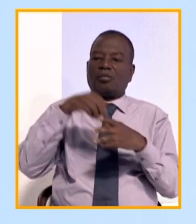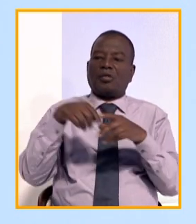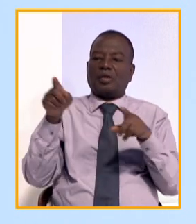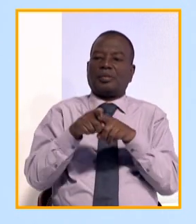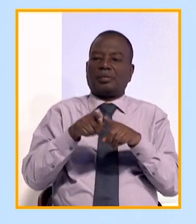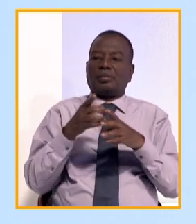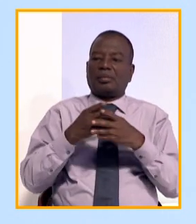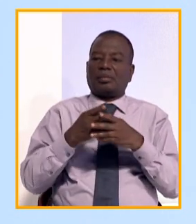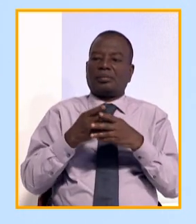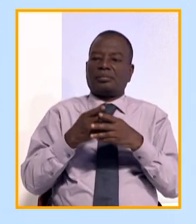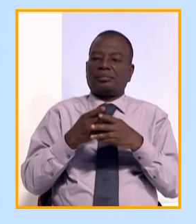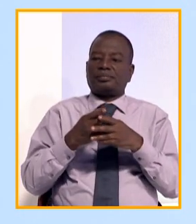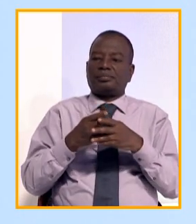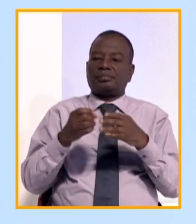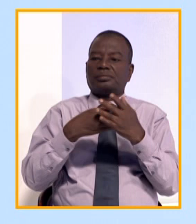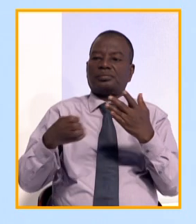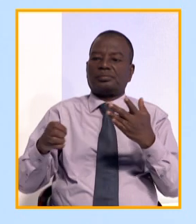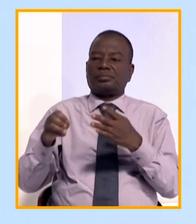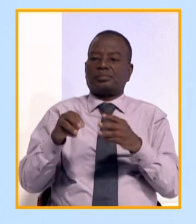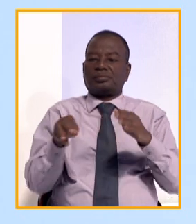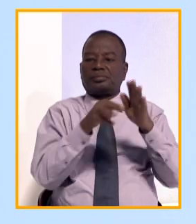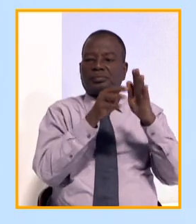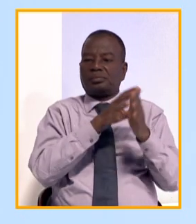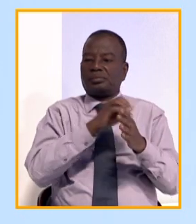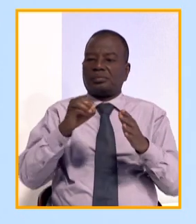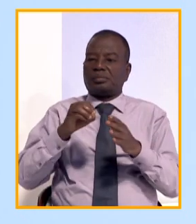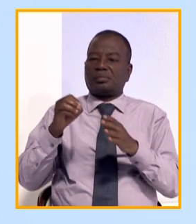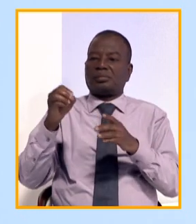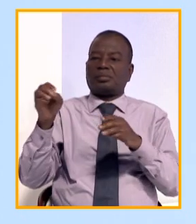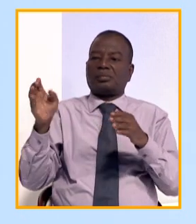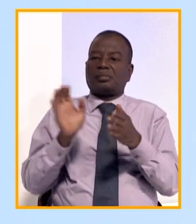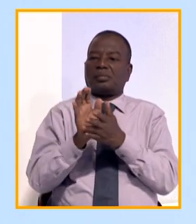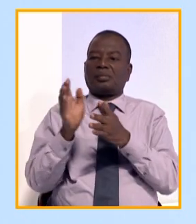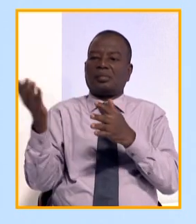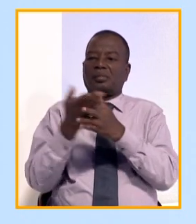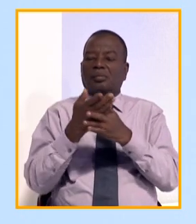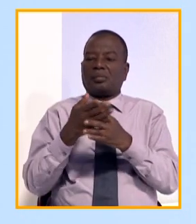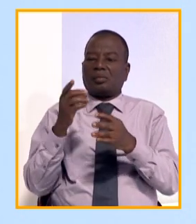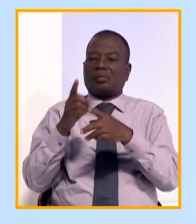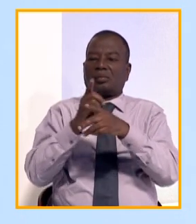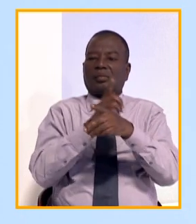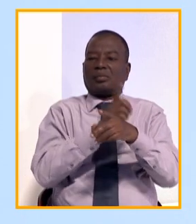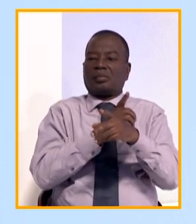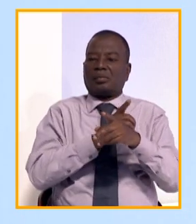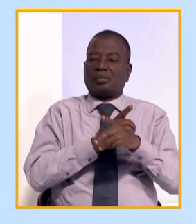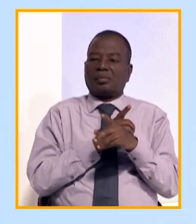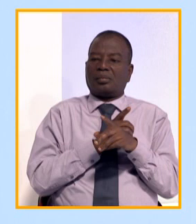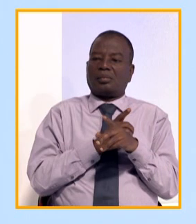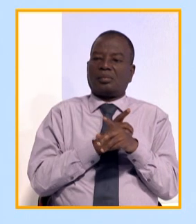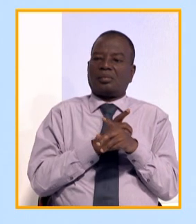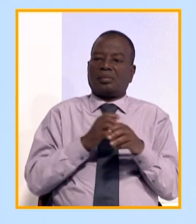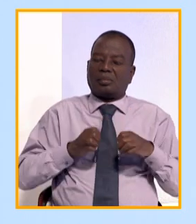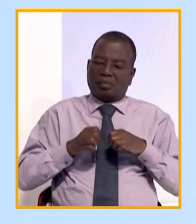même dynamique, des outils méthodologiques et des documents de politique d'orientation ont été développés.